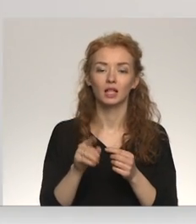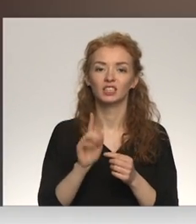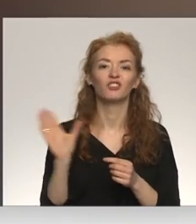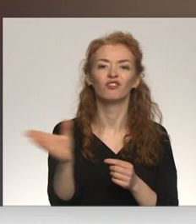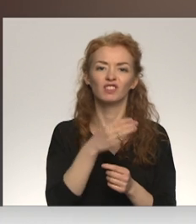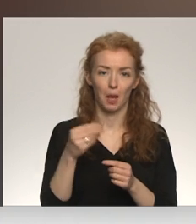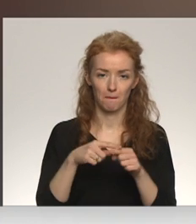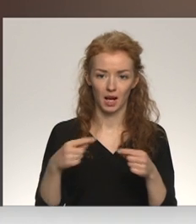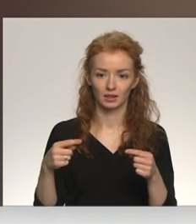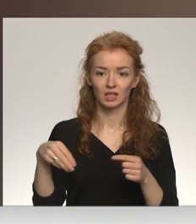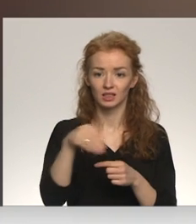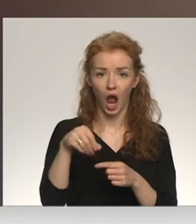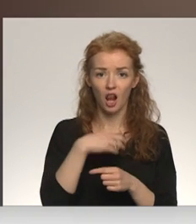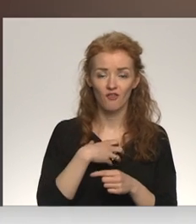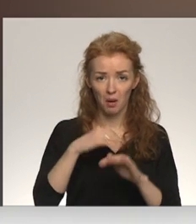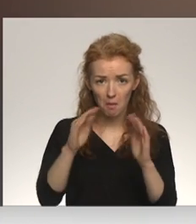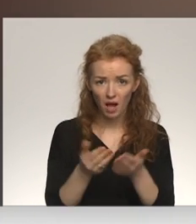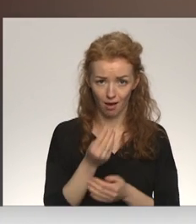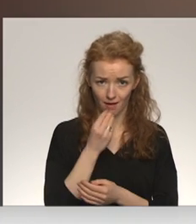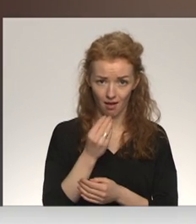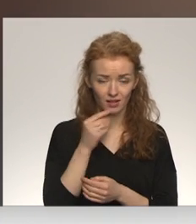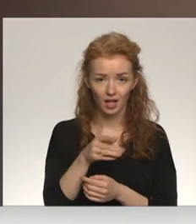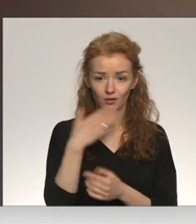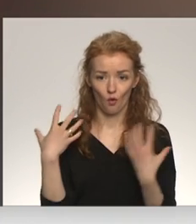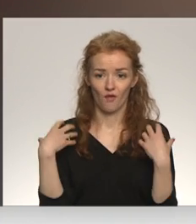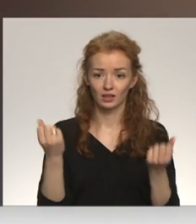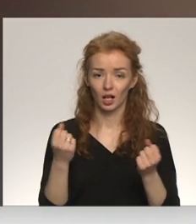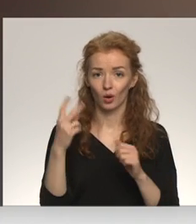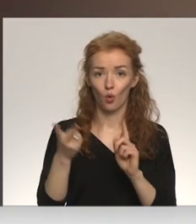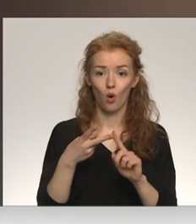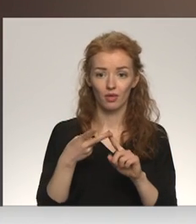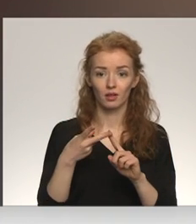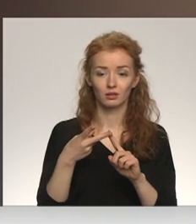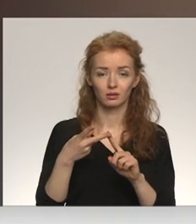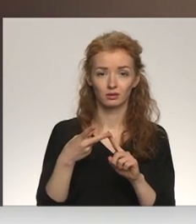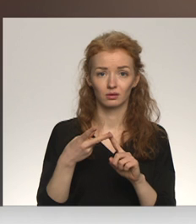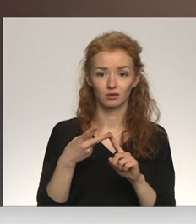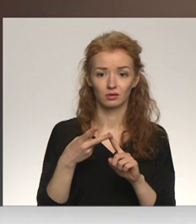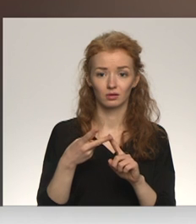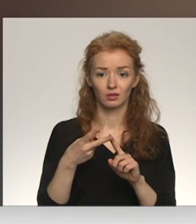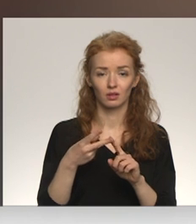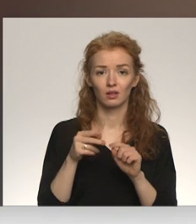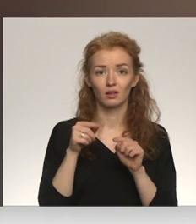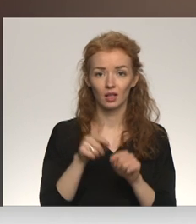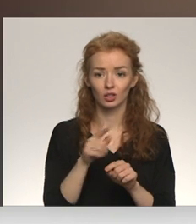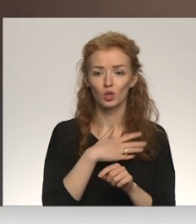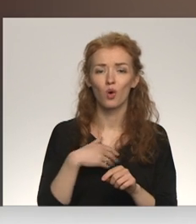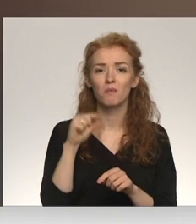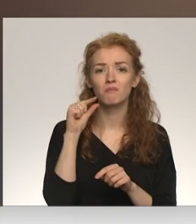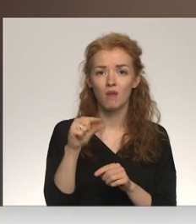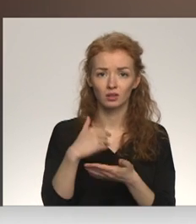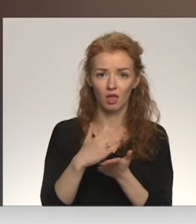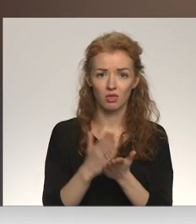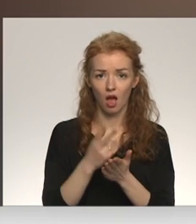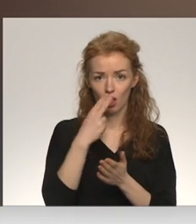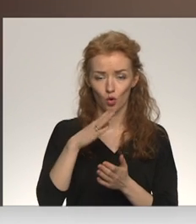visam. Pirmkārt, sāli vajag mazāk ēst, viens tas nav veselīgi. Otrām kārtām viņš sastāv ļoti mazu daļu no vispār